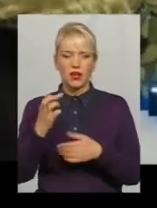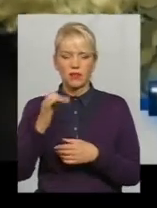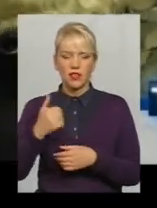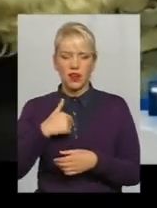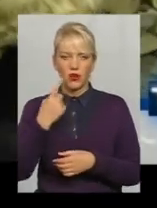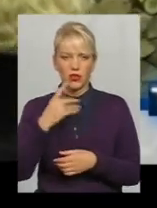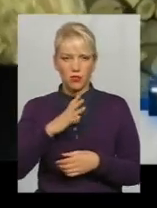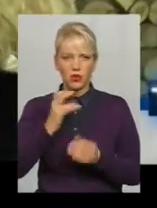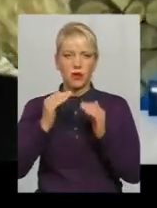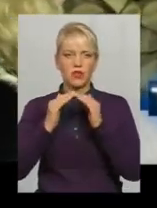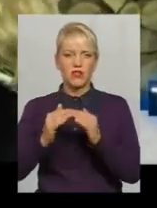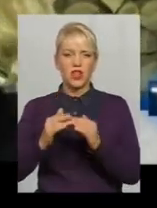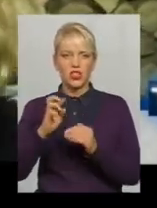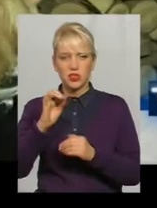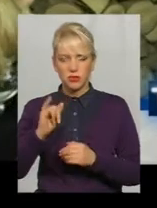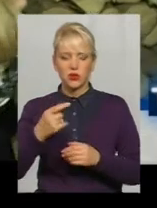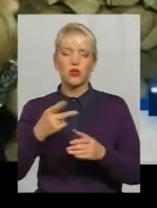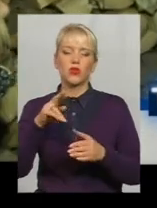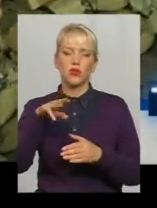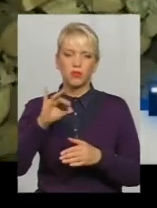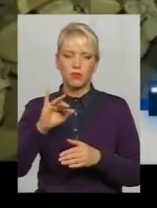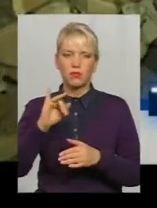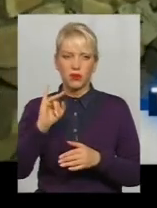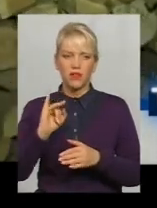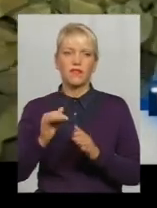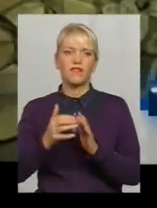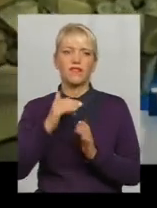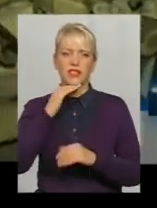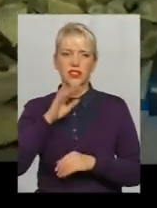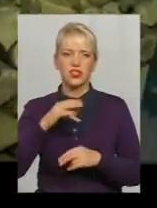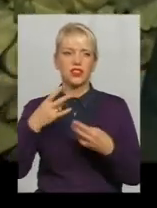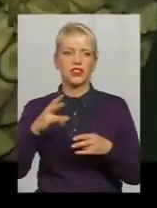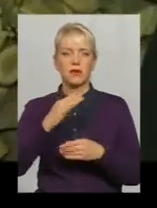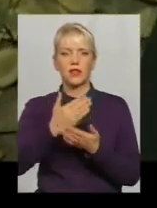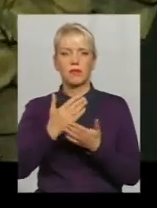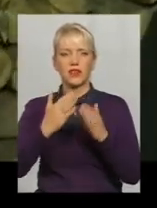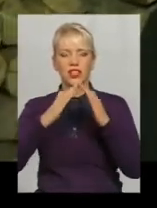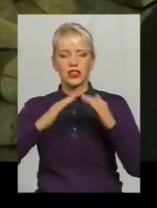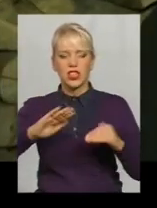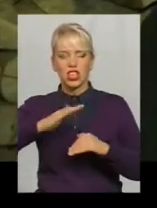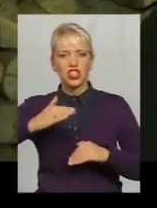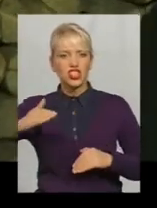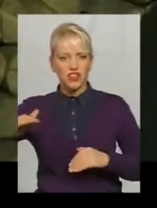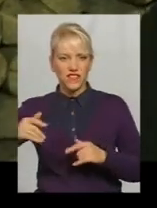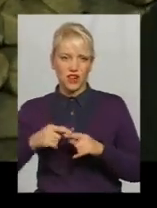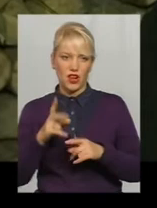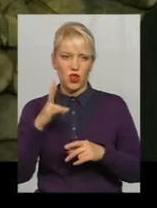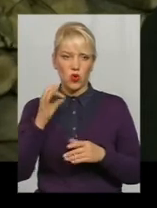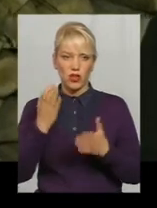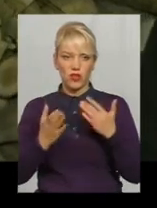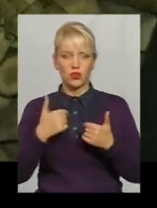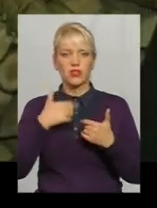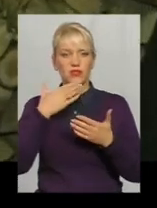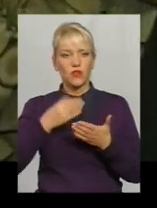треба, то би стачало, можна сказати. Бо не треба ні шифера, от, нічого. Ну так як я живу своє